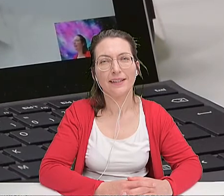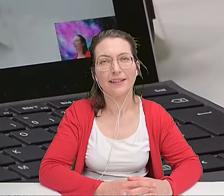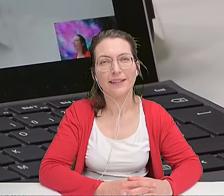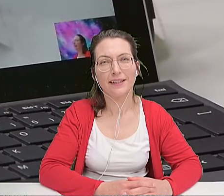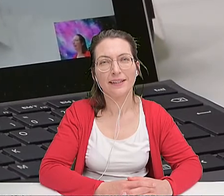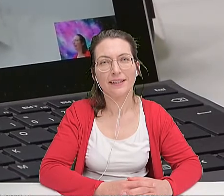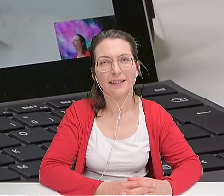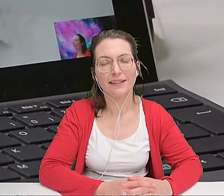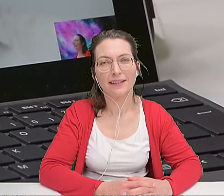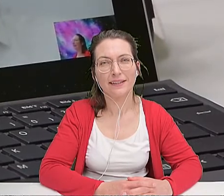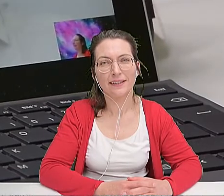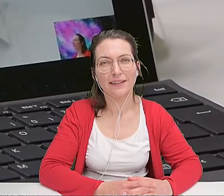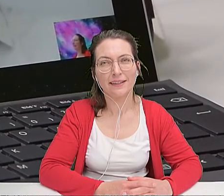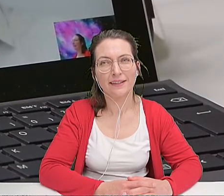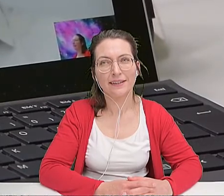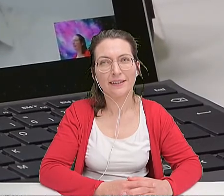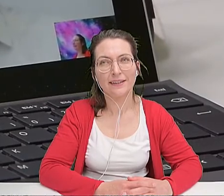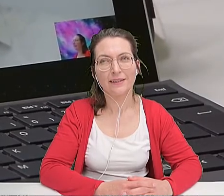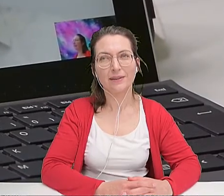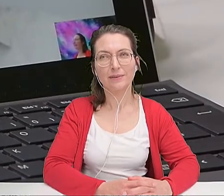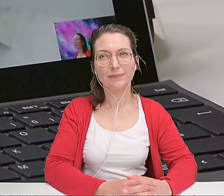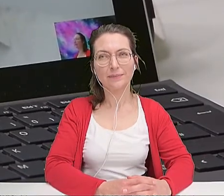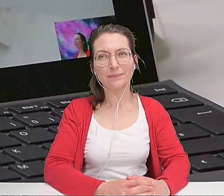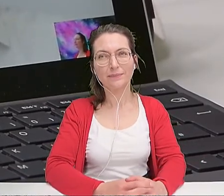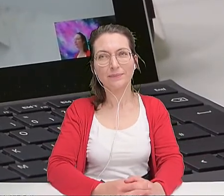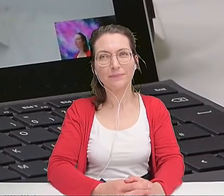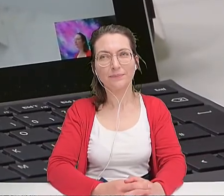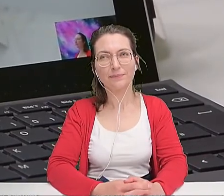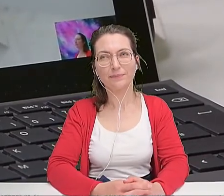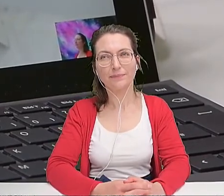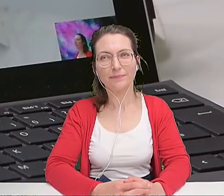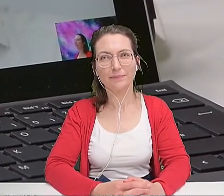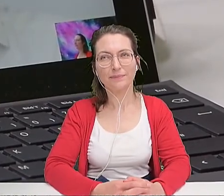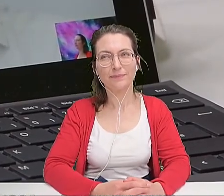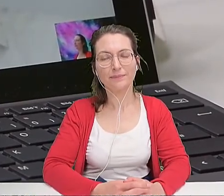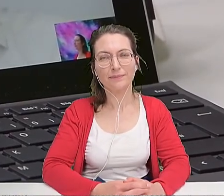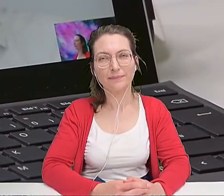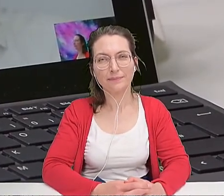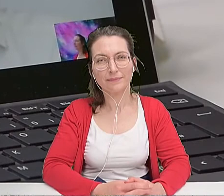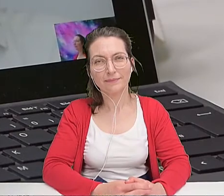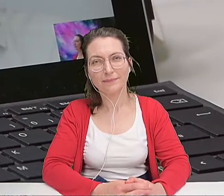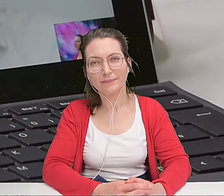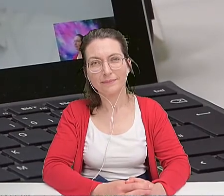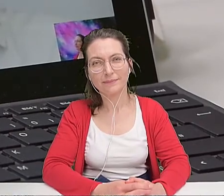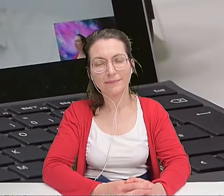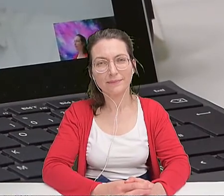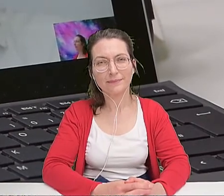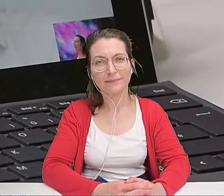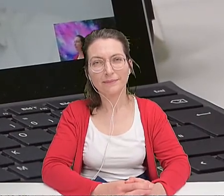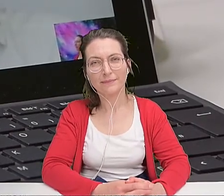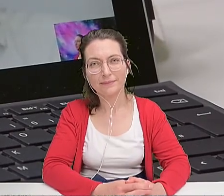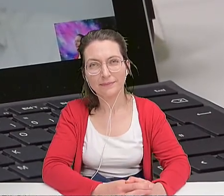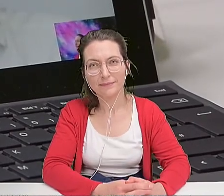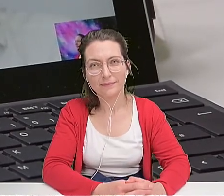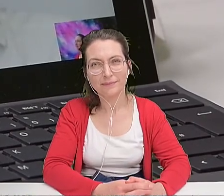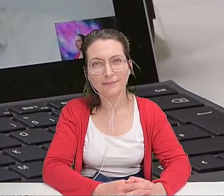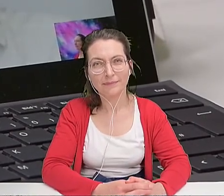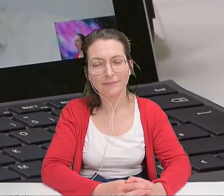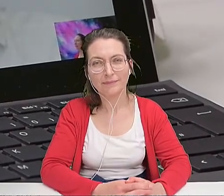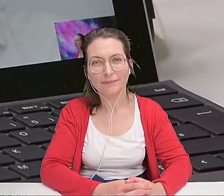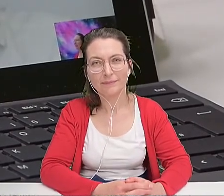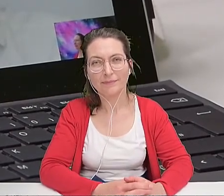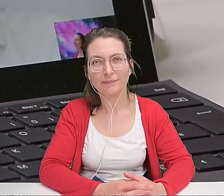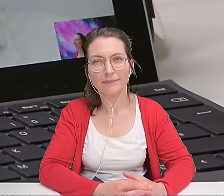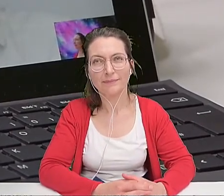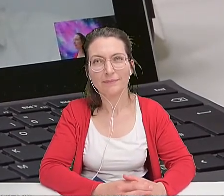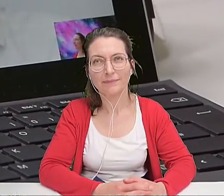Ja. Und wie gesagt, macht das entweder für sich alleine oder ein bisschen unter Anleitung von der Lehrkraft gerne auch. Ich würde